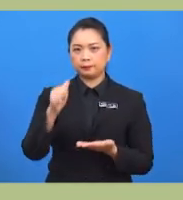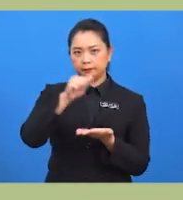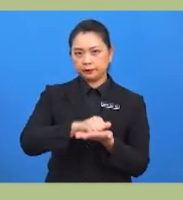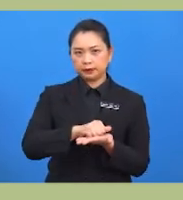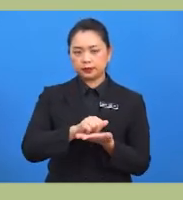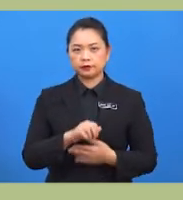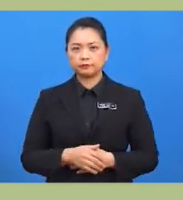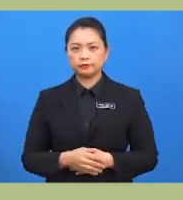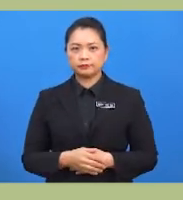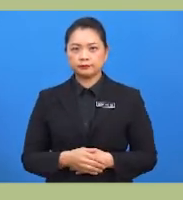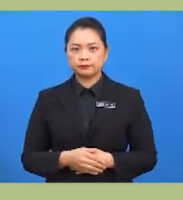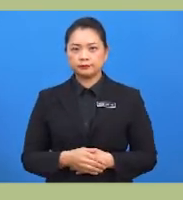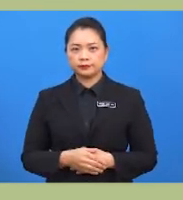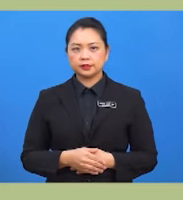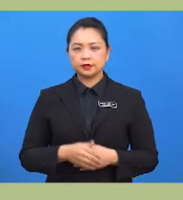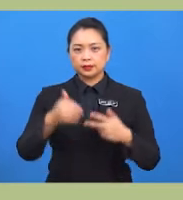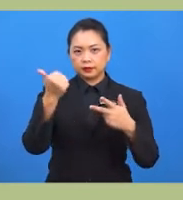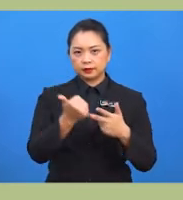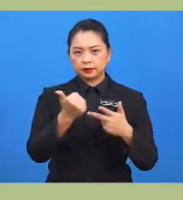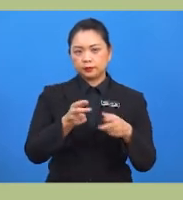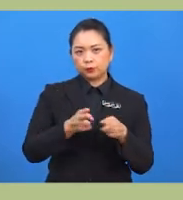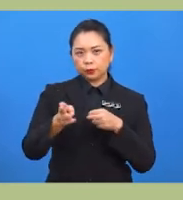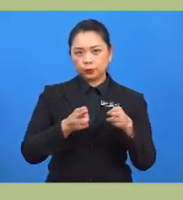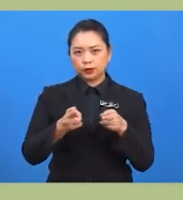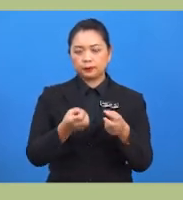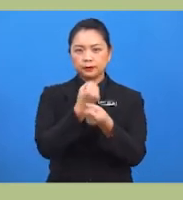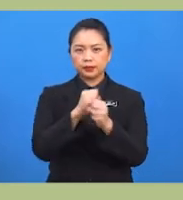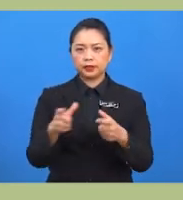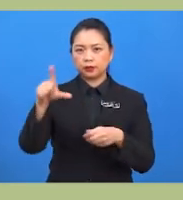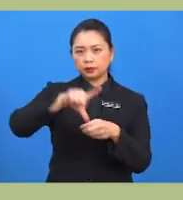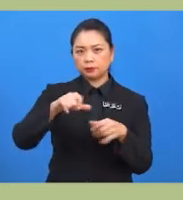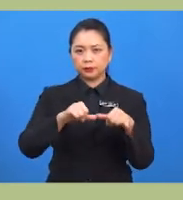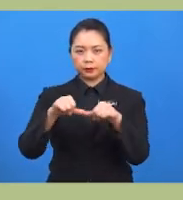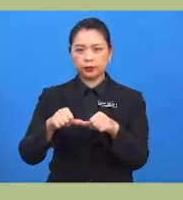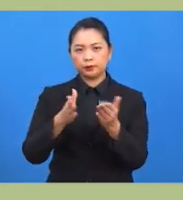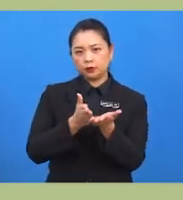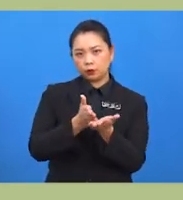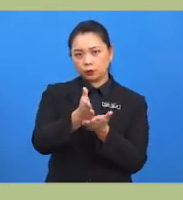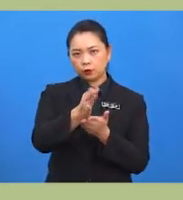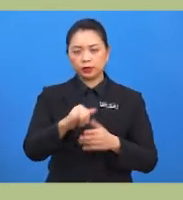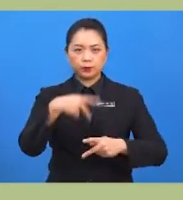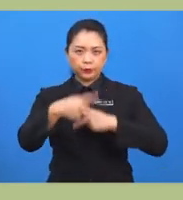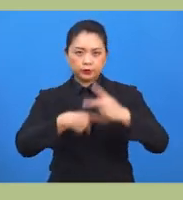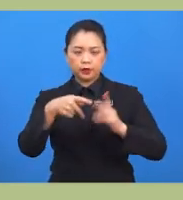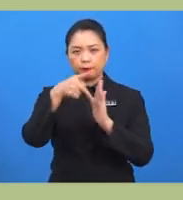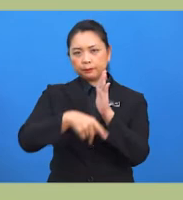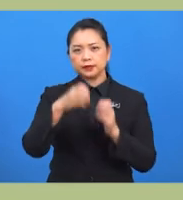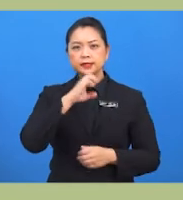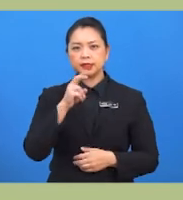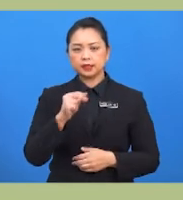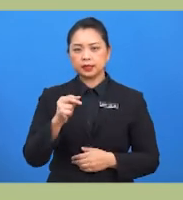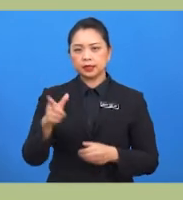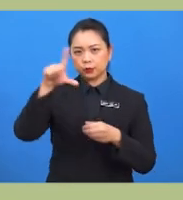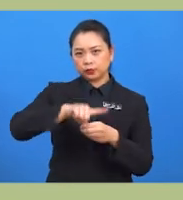pejal ia menguraikan penyediaan larutan piawai melalui pencairan